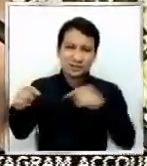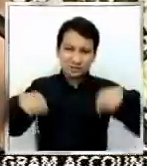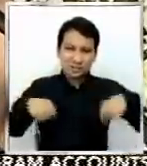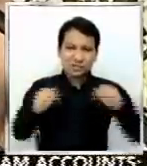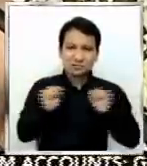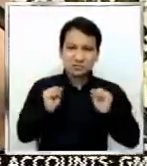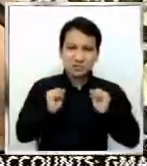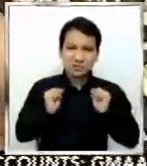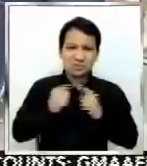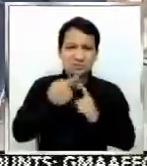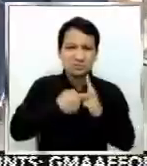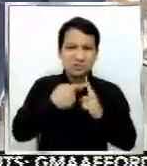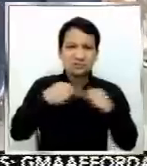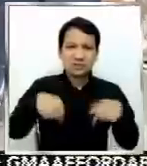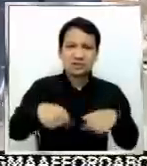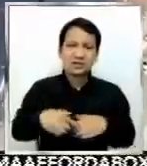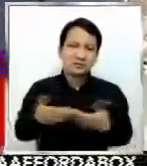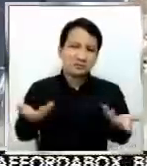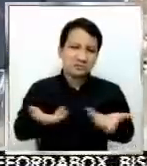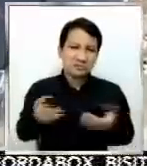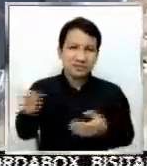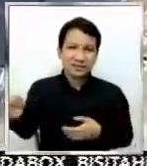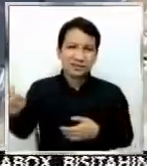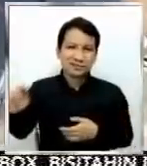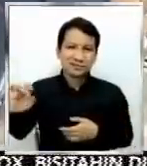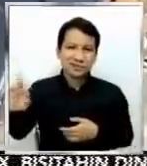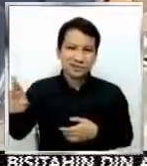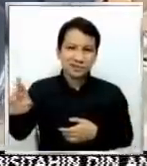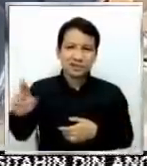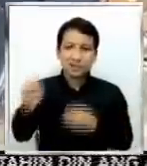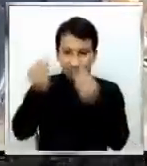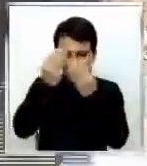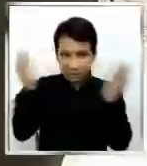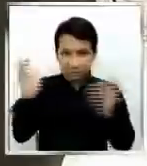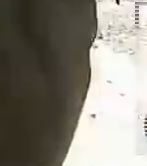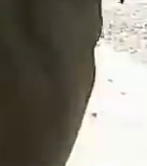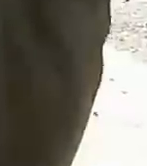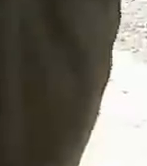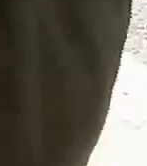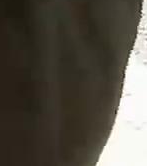temperatura sa Manila. Katrina Son, Nakatutok, 24 oras.